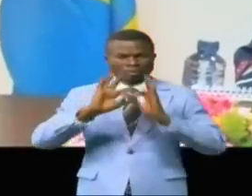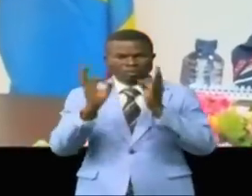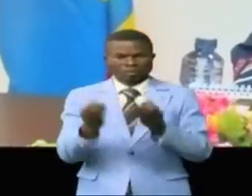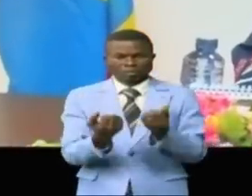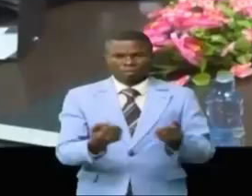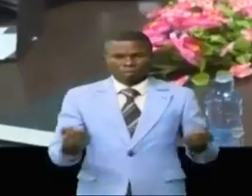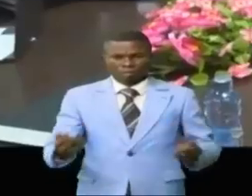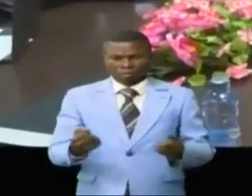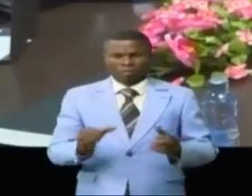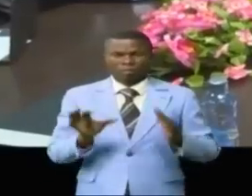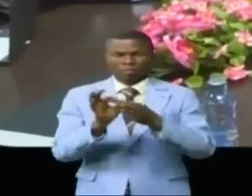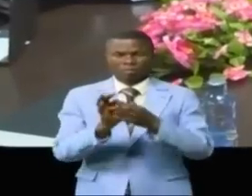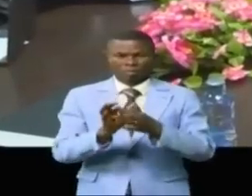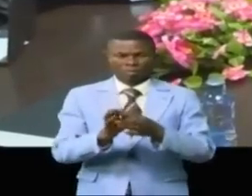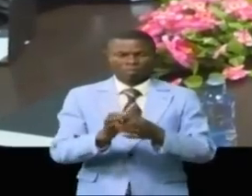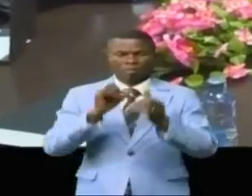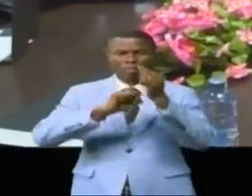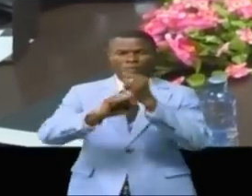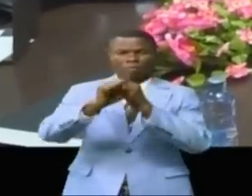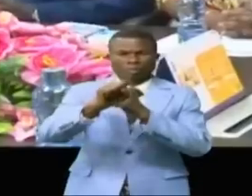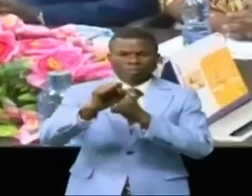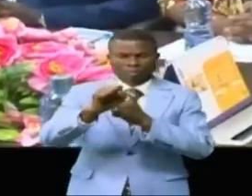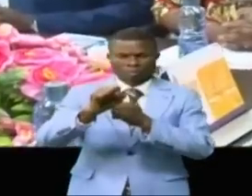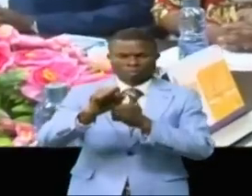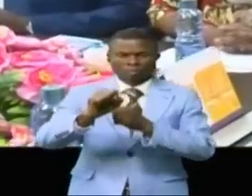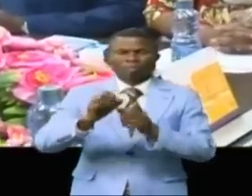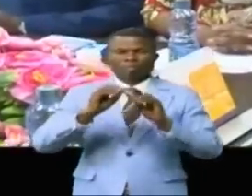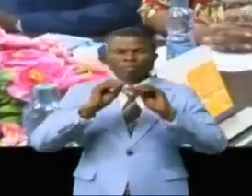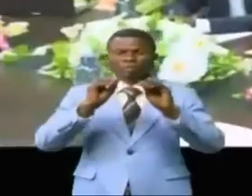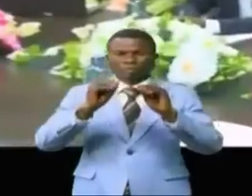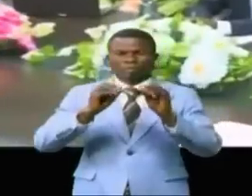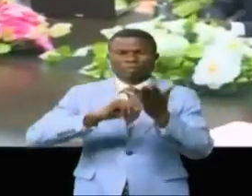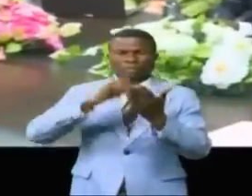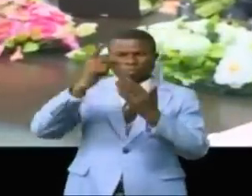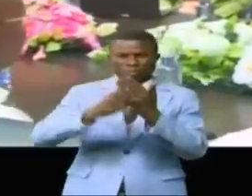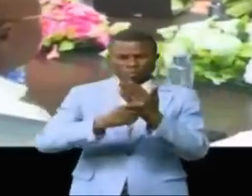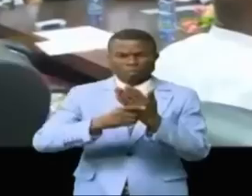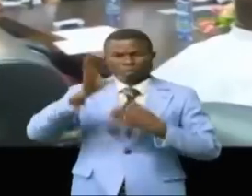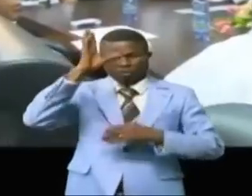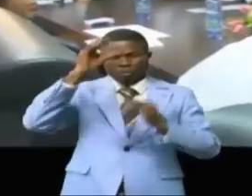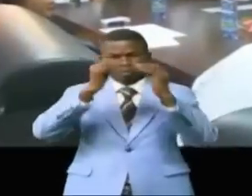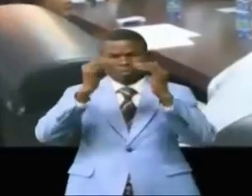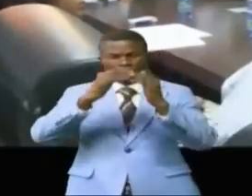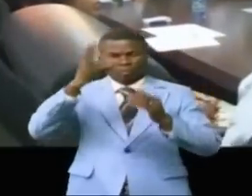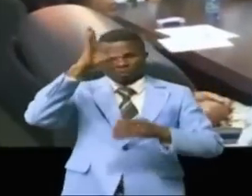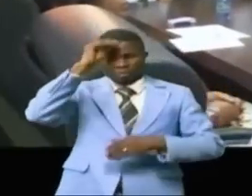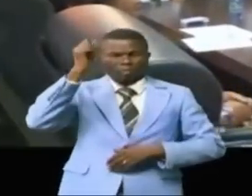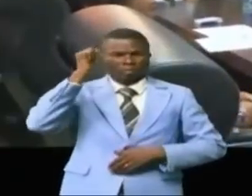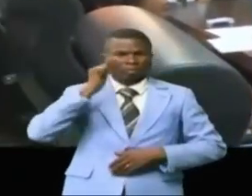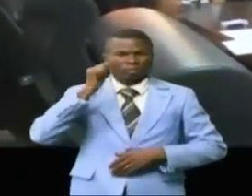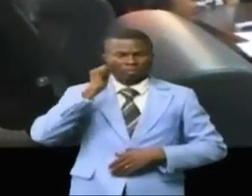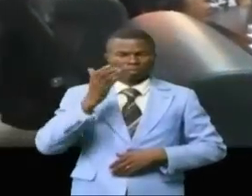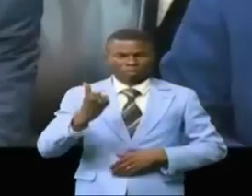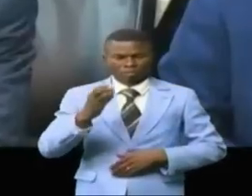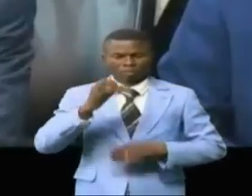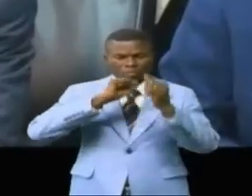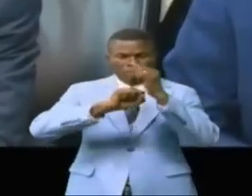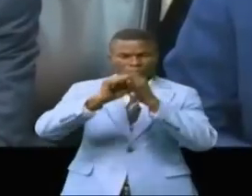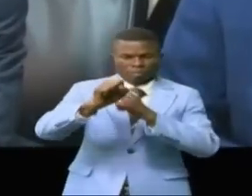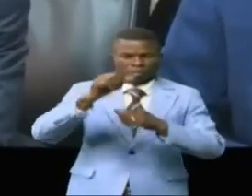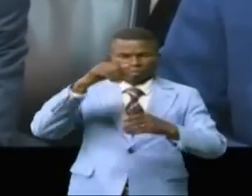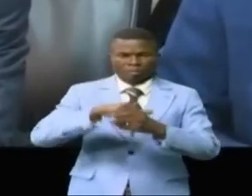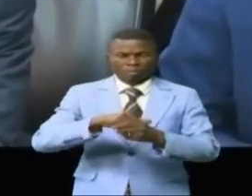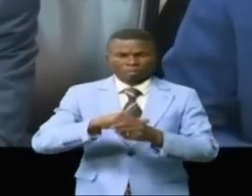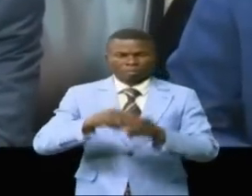collaboration naissante dans la promotion et enracinement du programme sur la masculinité positive, la sensibilisation à travers